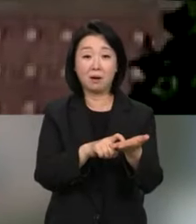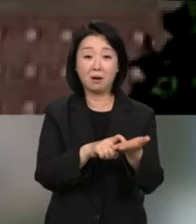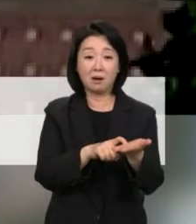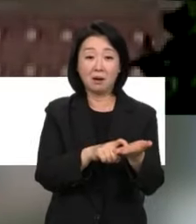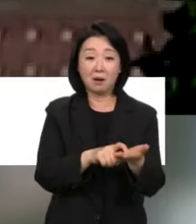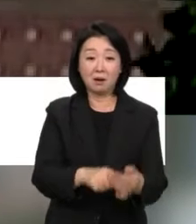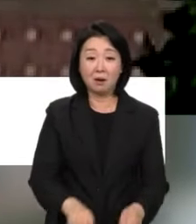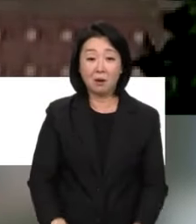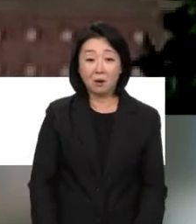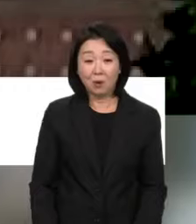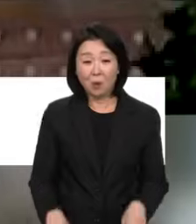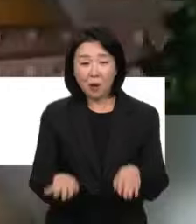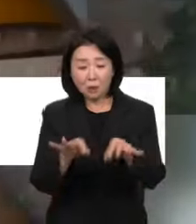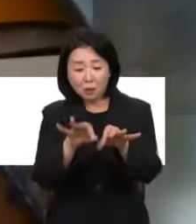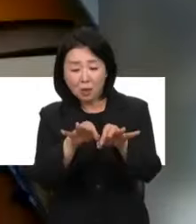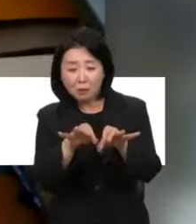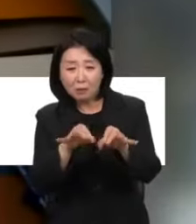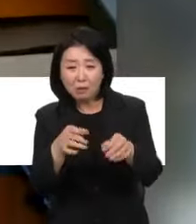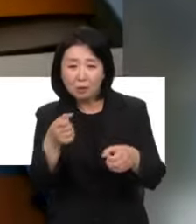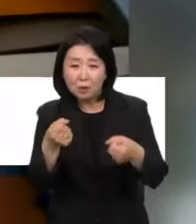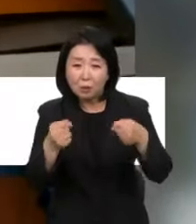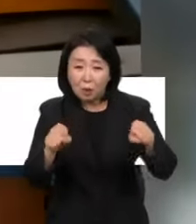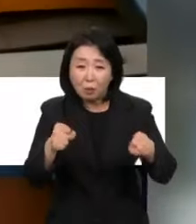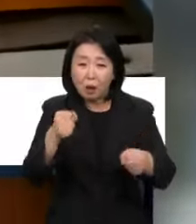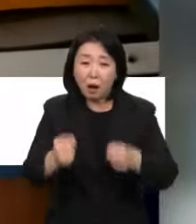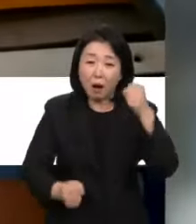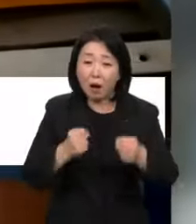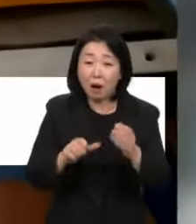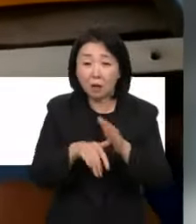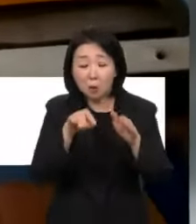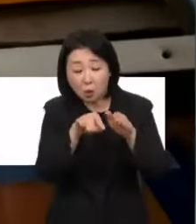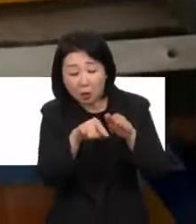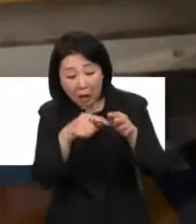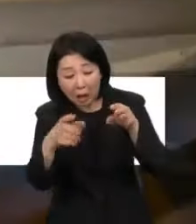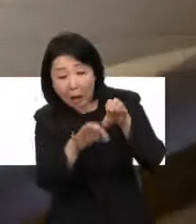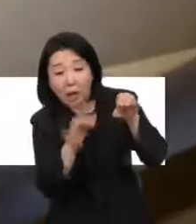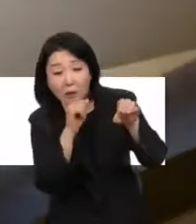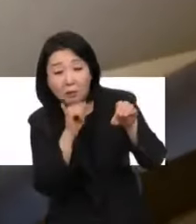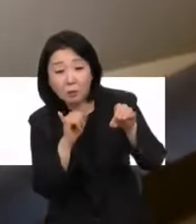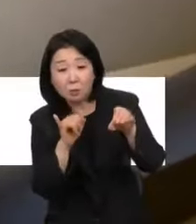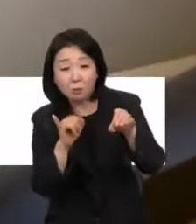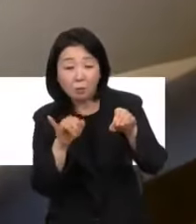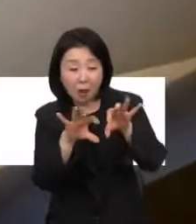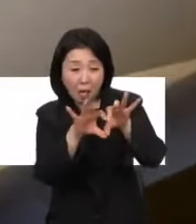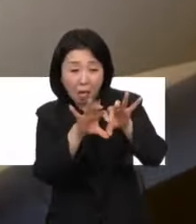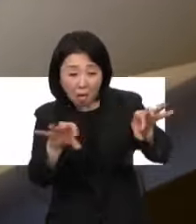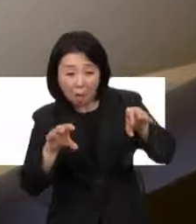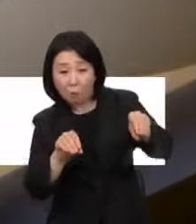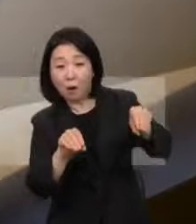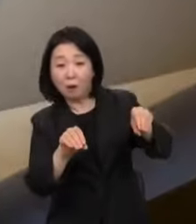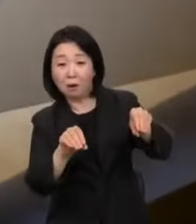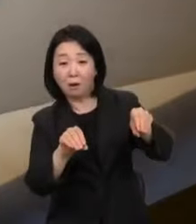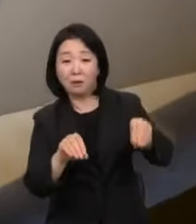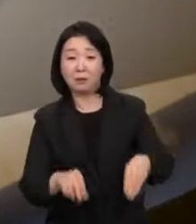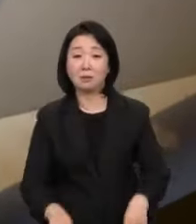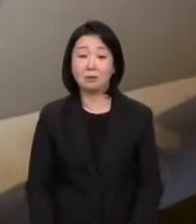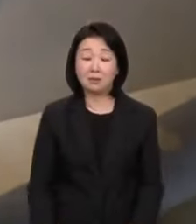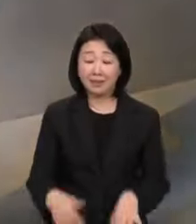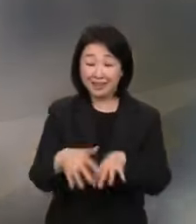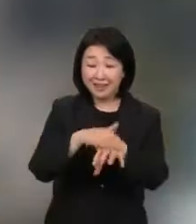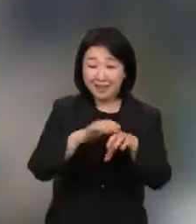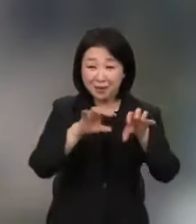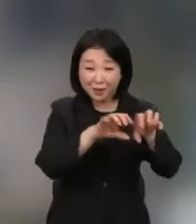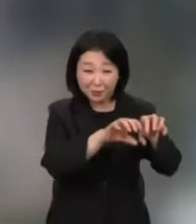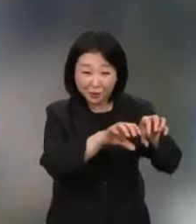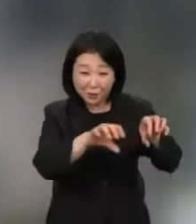손잡이 그 딛고 뛰는데 거기 옆에 파이프 안에서 나왔어요. 부재기 같은데 전대에 딱 들어있었어요. 이게. 천에 싸